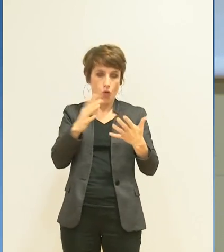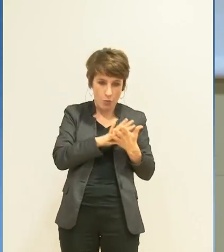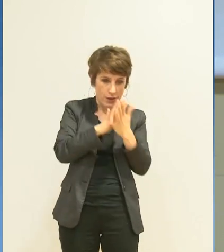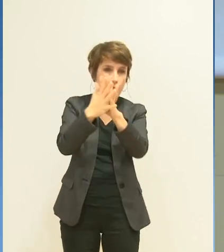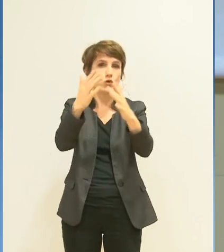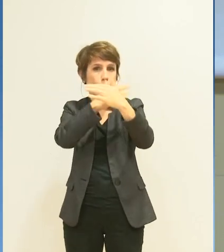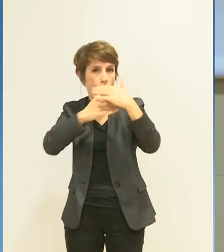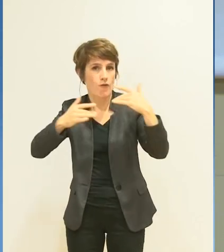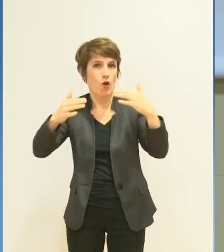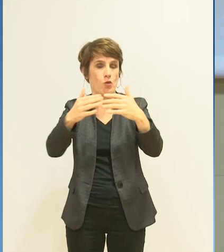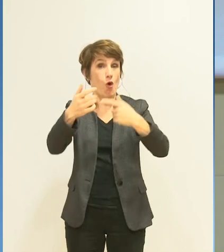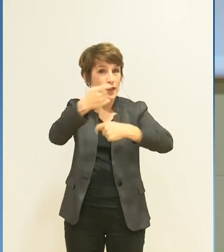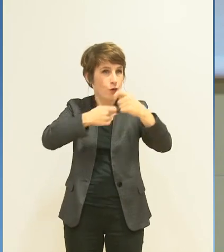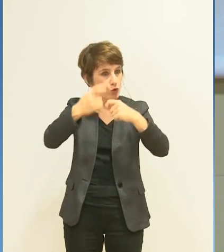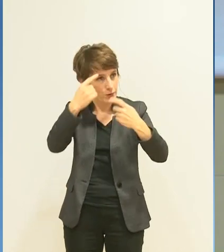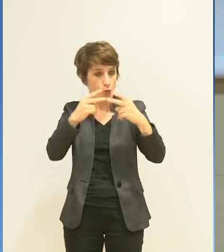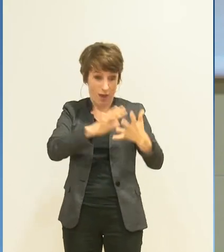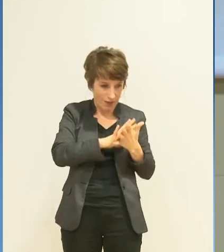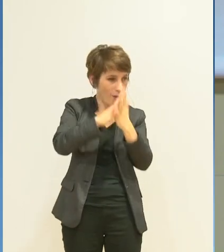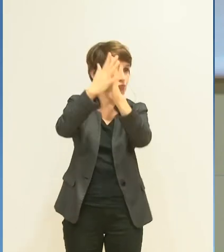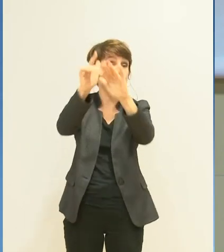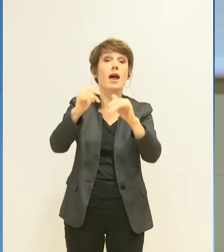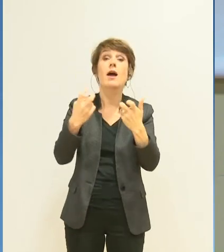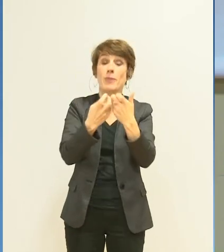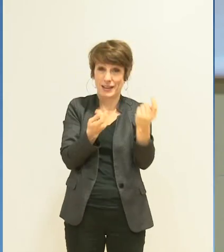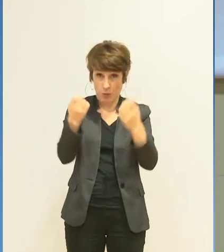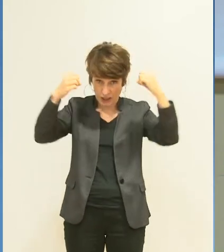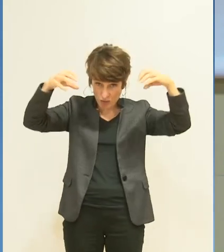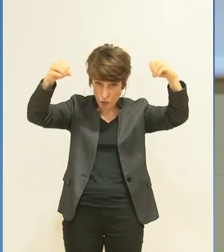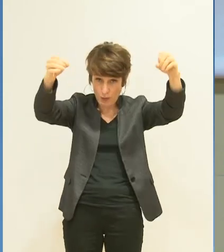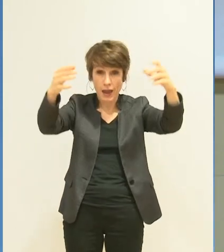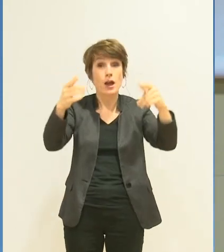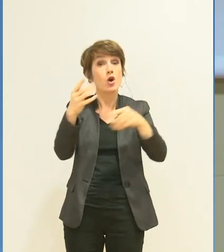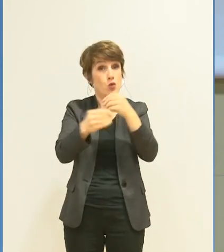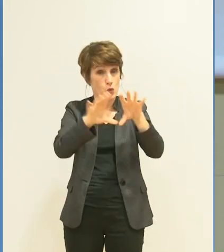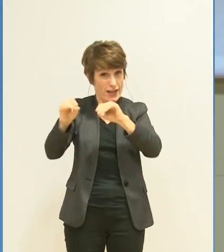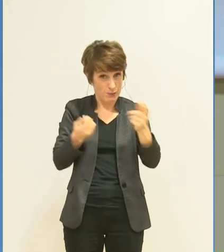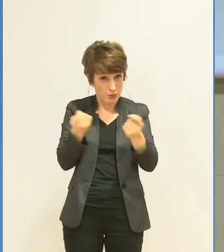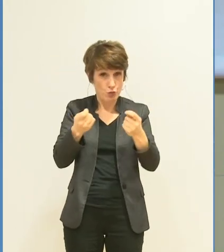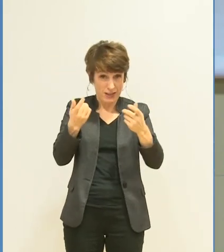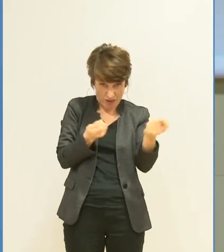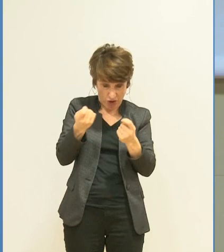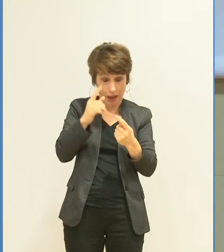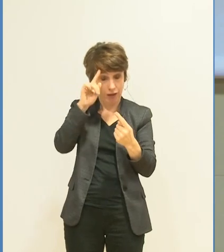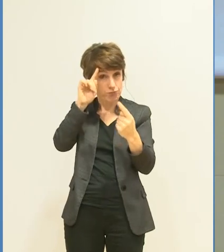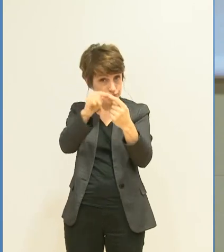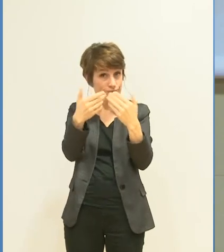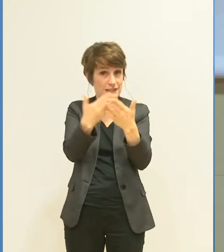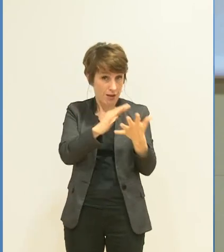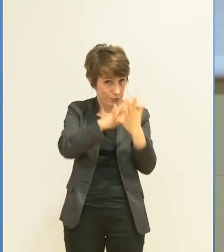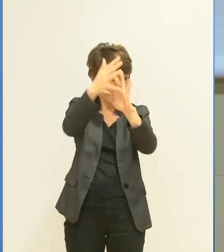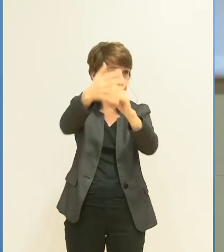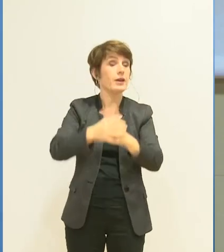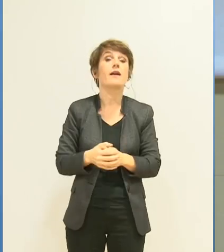par exemple avec la régie lumière c'est ce qui est fait aussi dans la qualité des espaces publics et puis une ville solidaire citoyenne